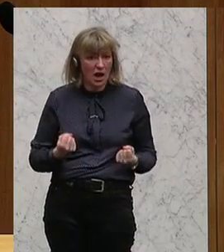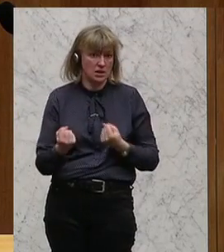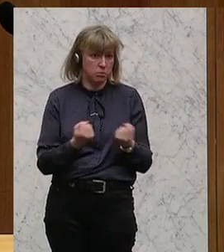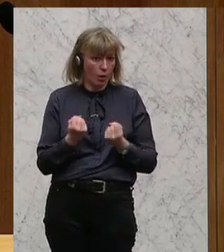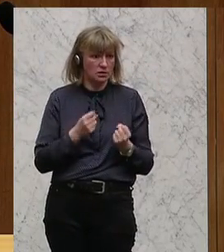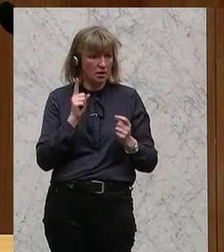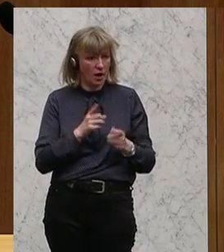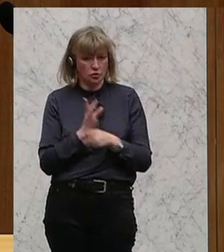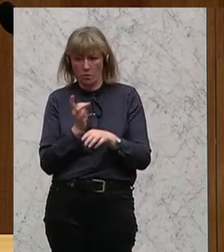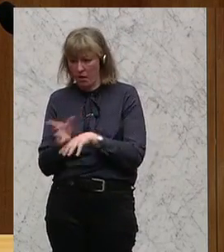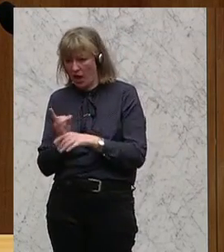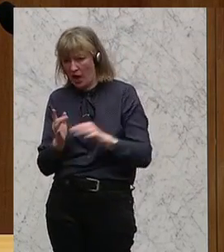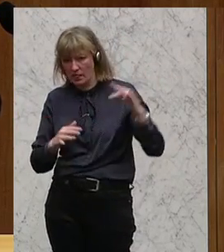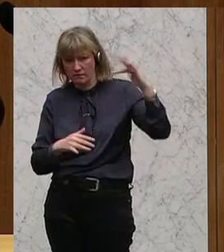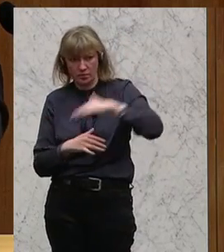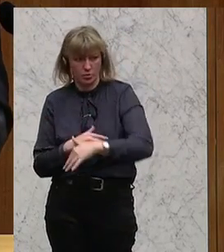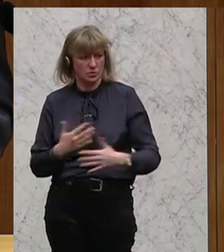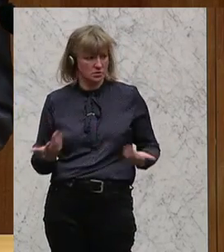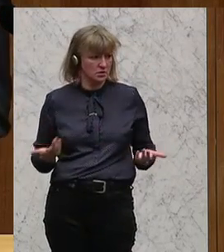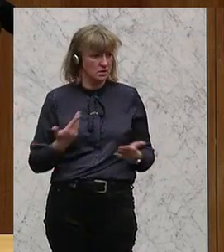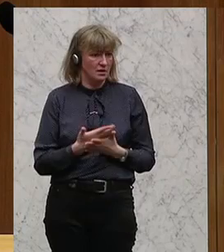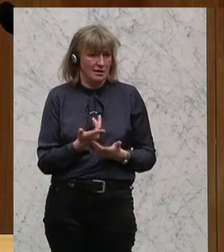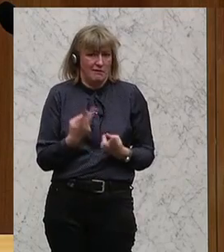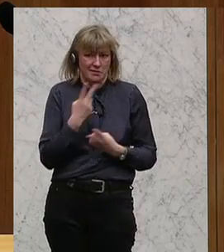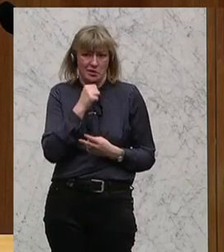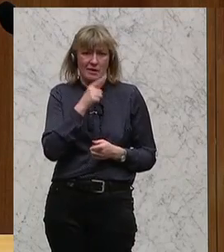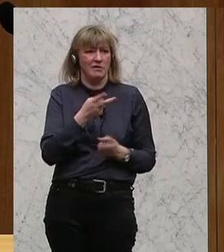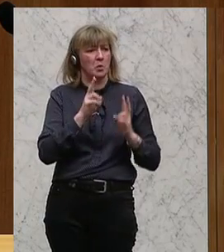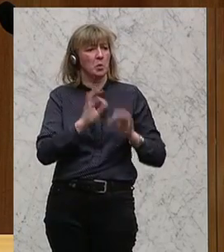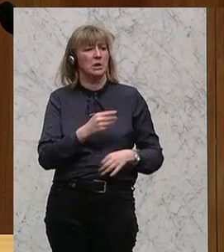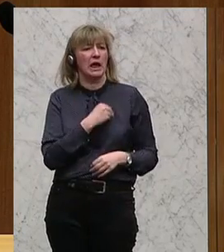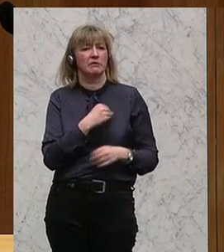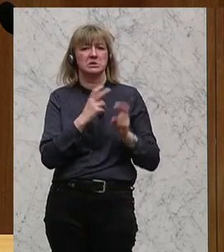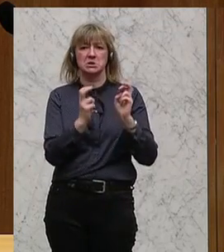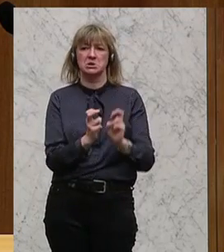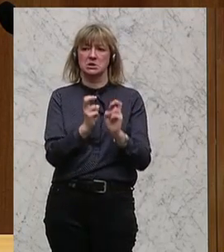dieser Problematik überlagert. Und ich verstehe nicht, wie man da herinnen guten Gewissens sitzen kann,